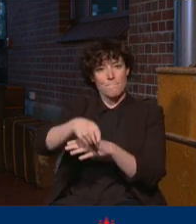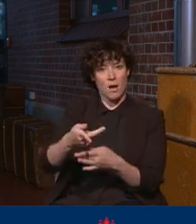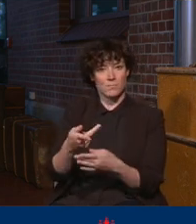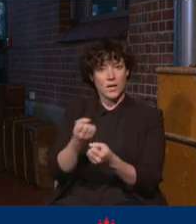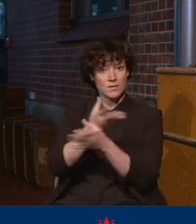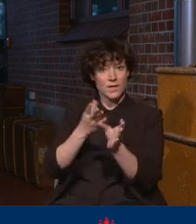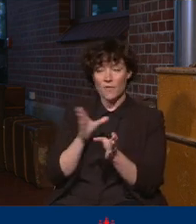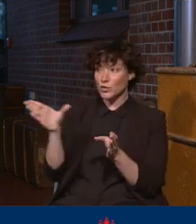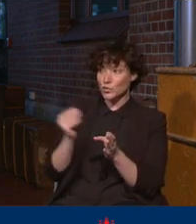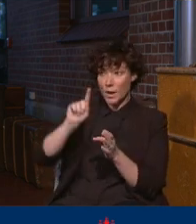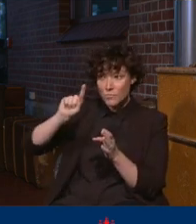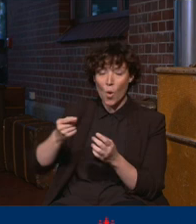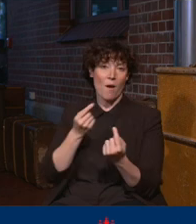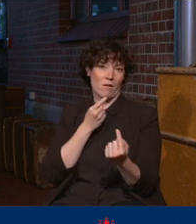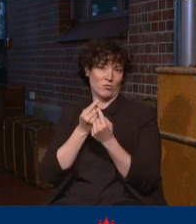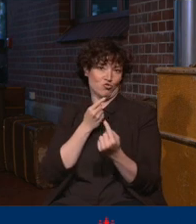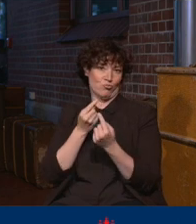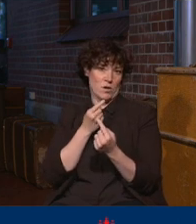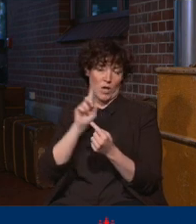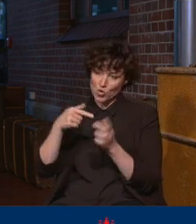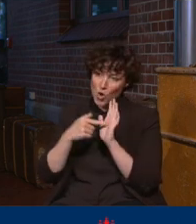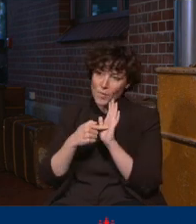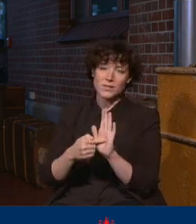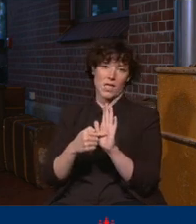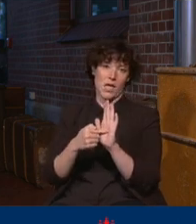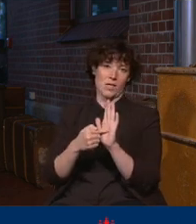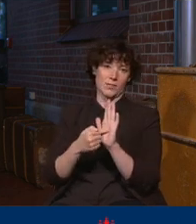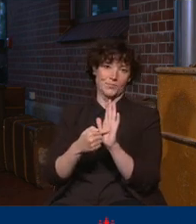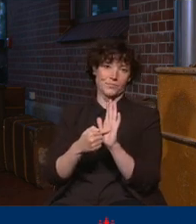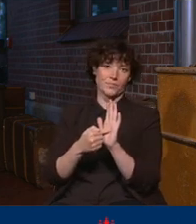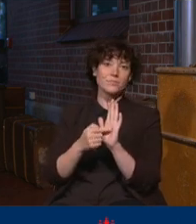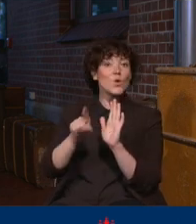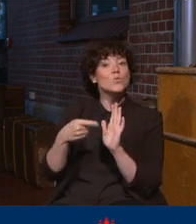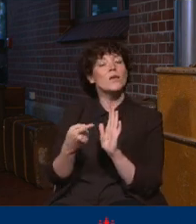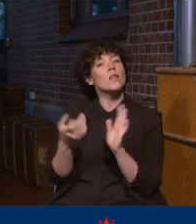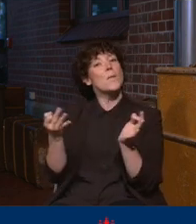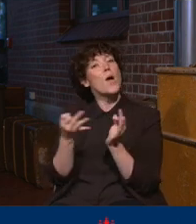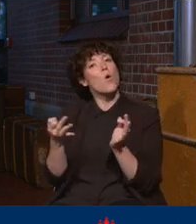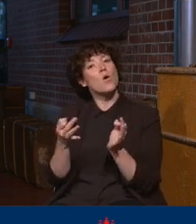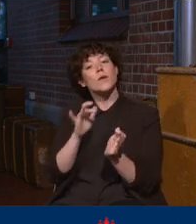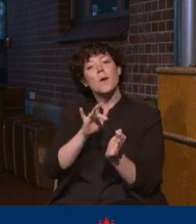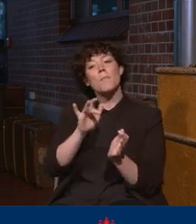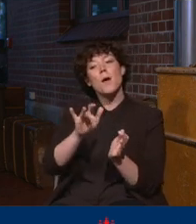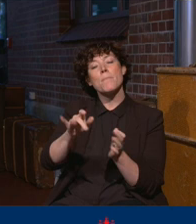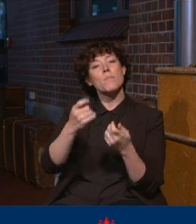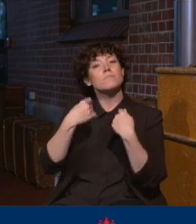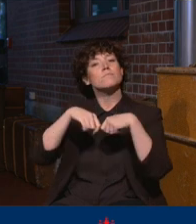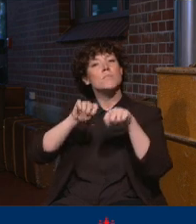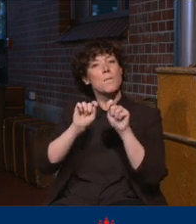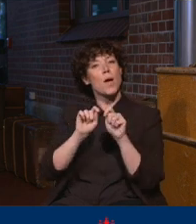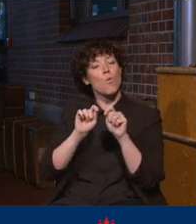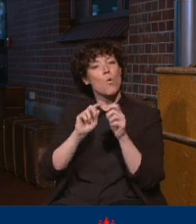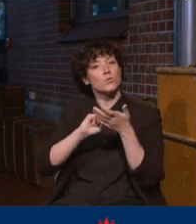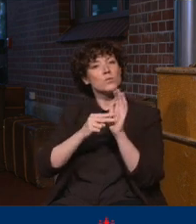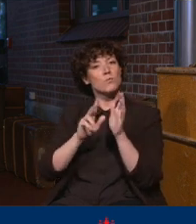gespräche führen ihnen das noch mal zeigen und dann braucht es da auch jungen bebauungsplan themen die wir